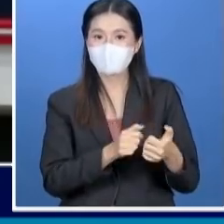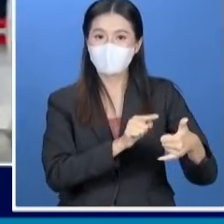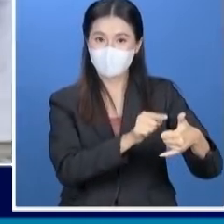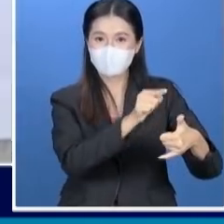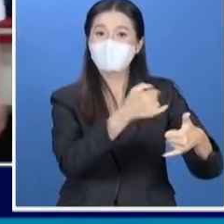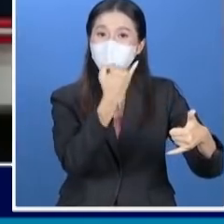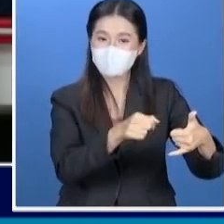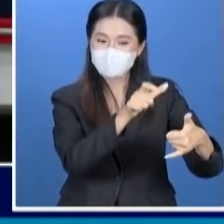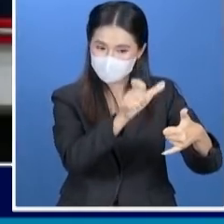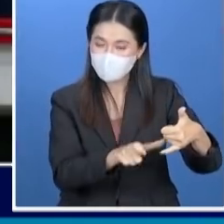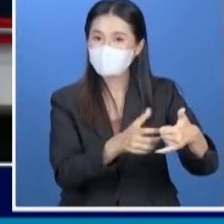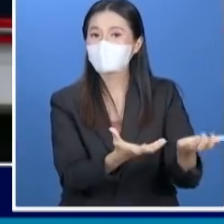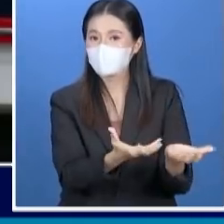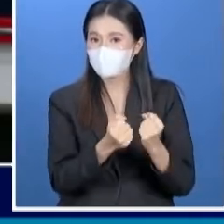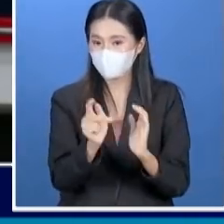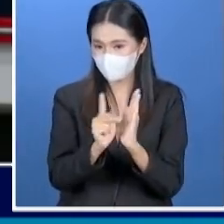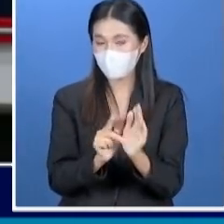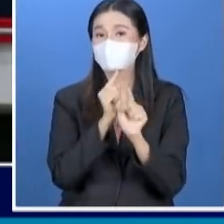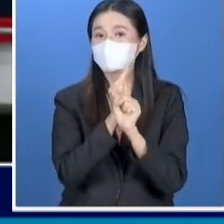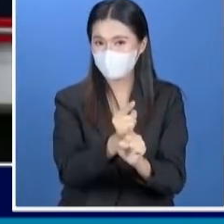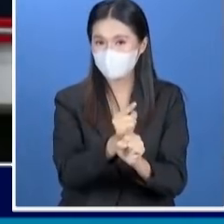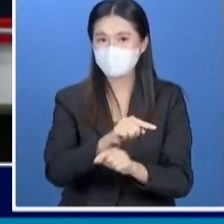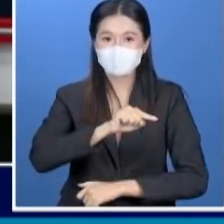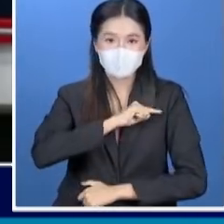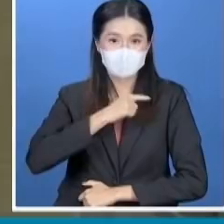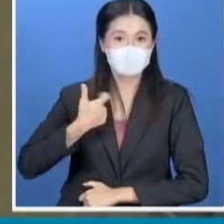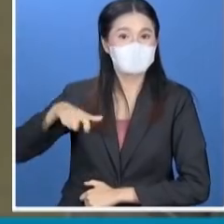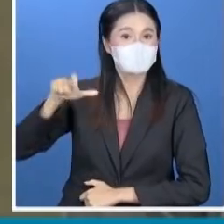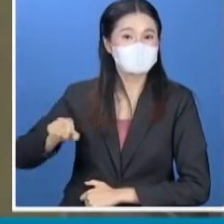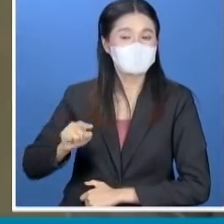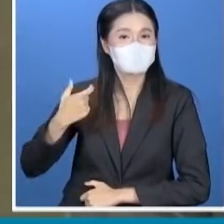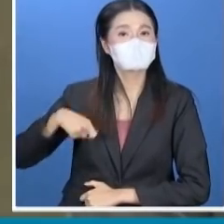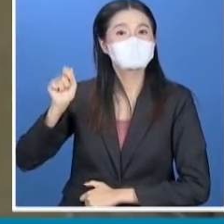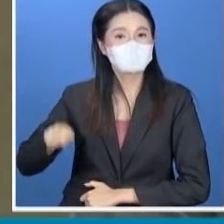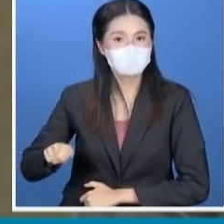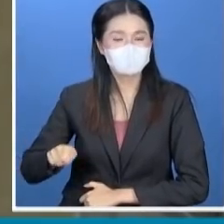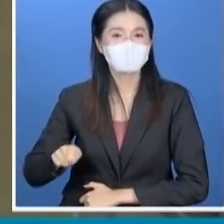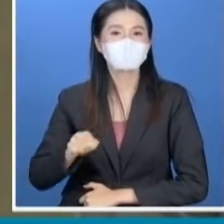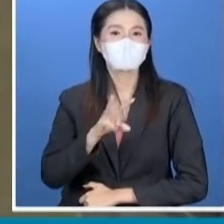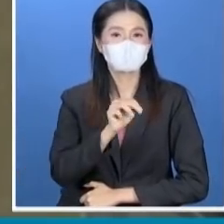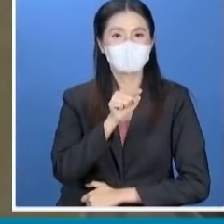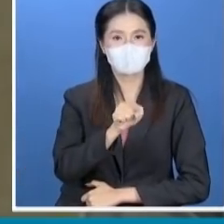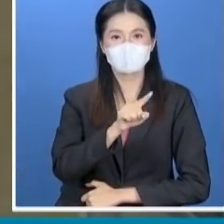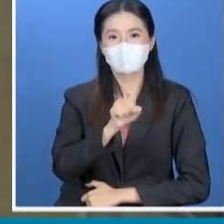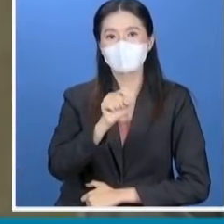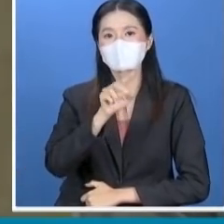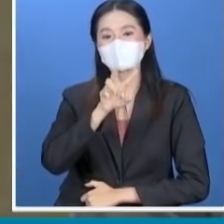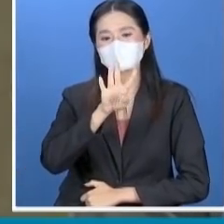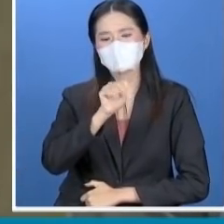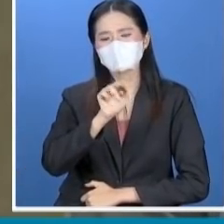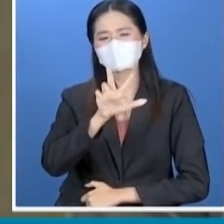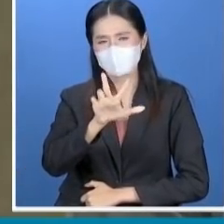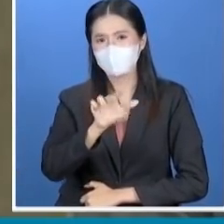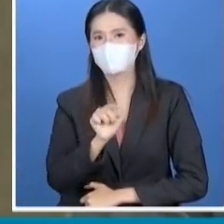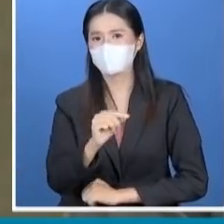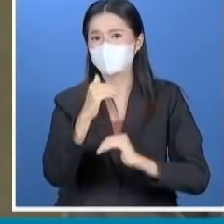ครับอันนี้ก็กฎหมายเขียนไว้อย่างนี้นะครับแล้วก็หน้าที่ของพนักงานอัยการเขาเนี่ยนะครับมาตราปวิยามาตรา143เนี่ยนะครับเข